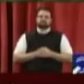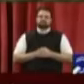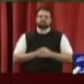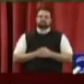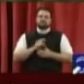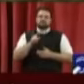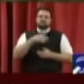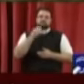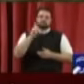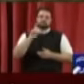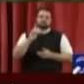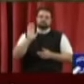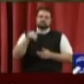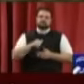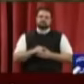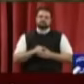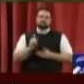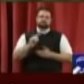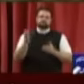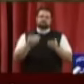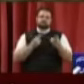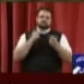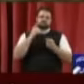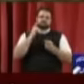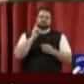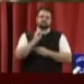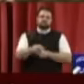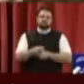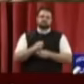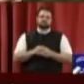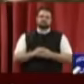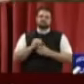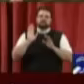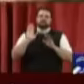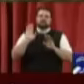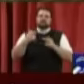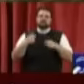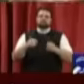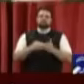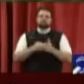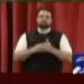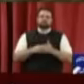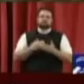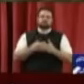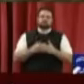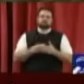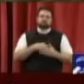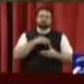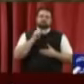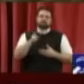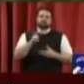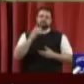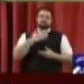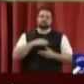n-ai de unde? Nu-ți mai cere o să-mi de dragă. Ai tot ce ai nevoie pentru manifestarea spirită. Vrei mai mult? Lucrezi cu creierul tău și îți vine mai mult.